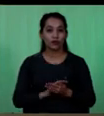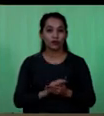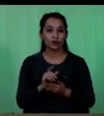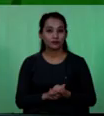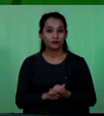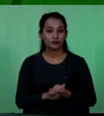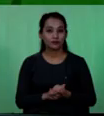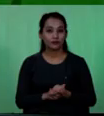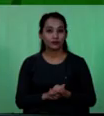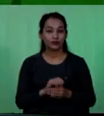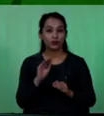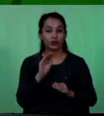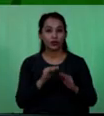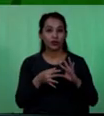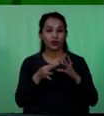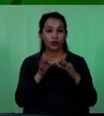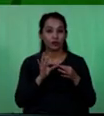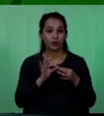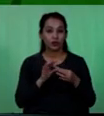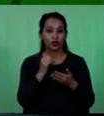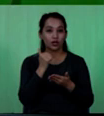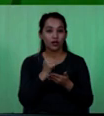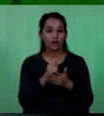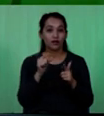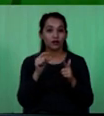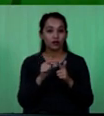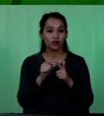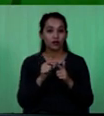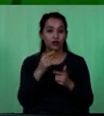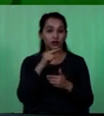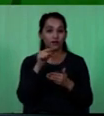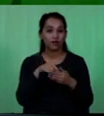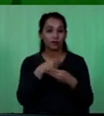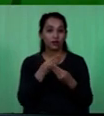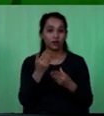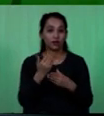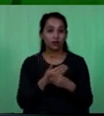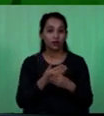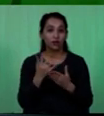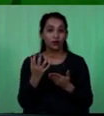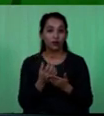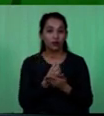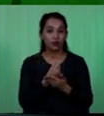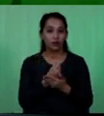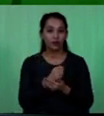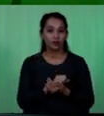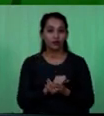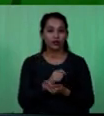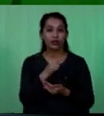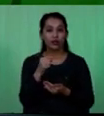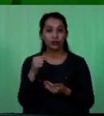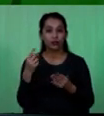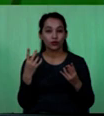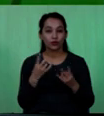yozing. Tuzgan gaplaringizni bosh bo'laklarini savollar yordamida aniqlab, ularga tegishlicha